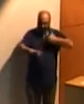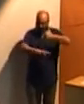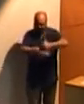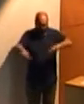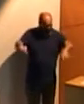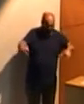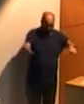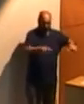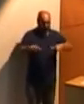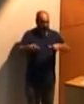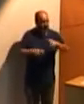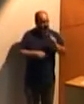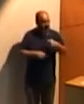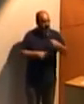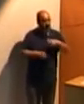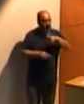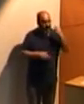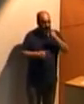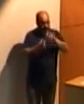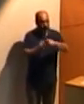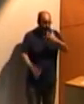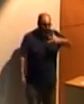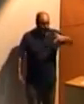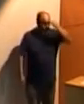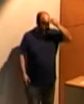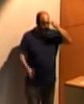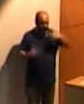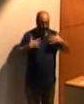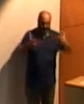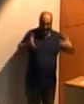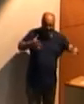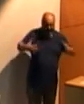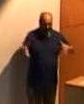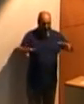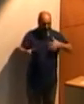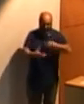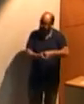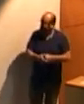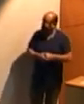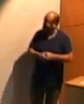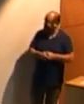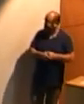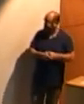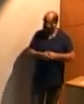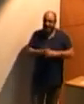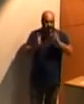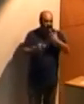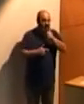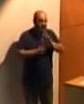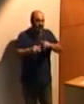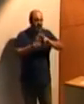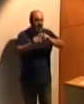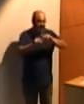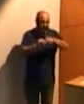et j'aime end on veut les comprendre justement pour mieux participer à cette plastique à cette dynamique dont je reviens sur laquelle je reviendrai dans un instant